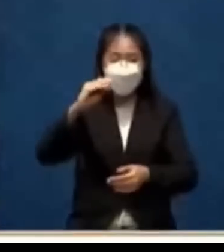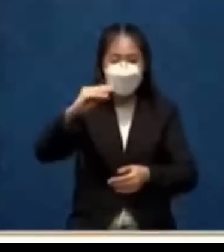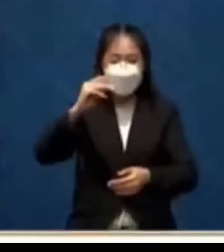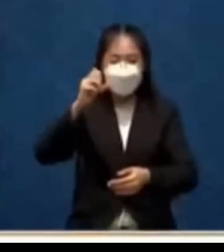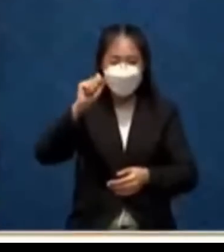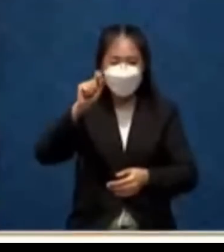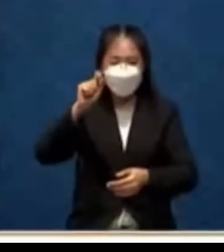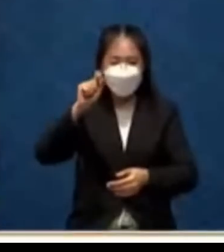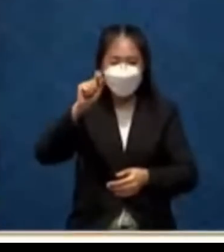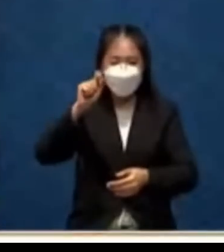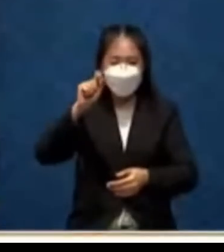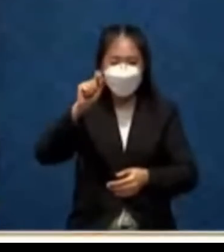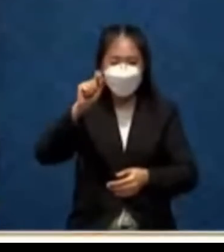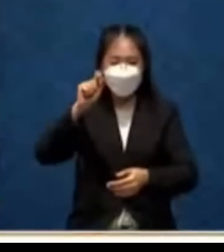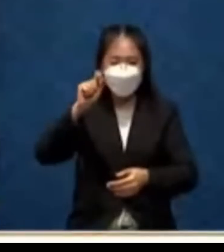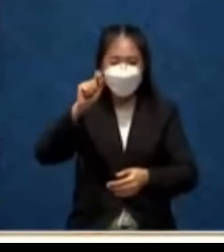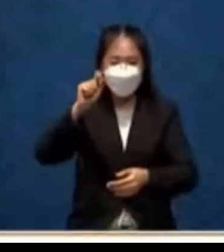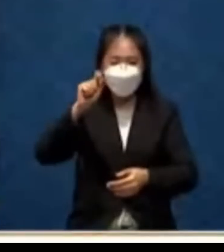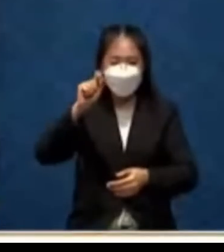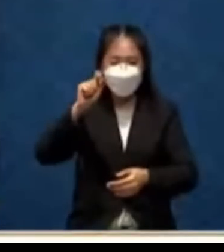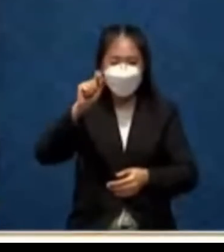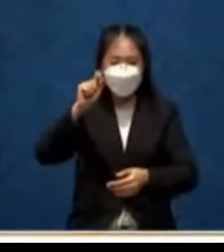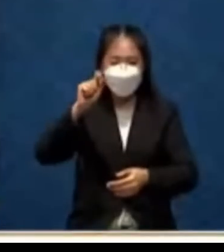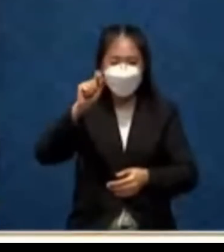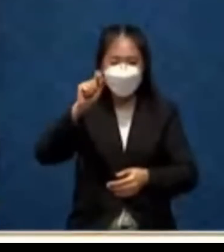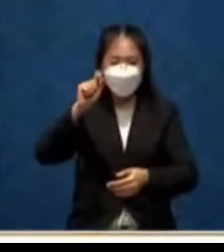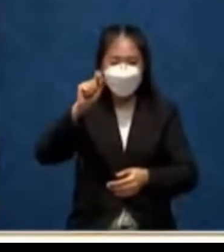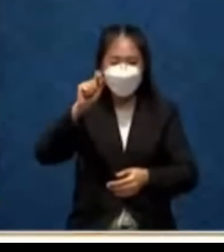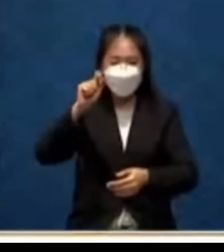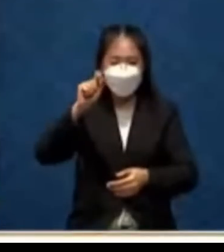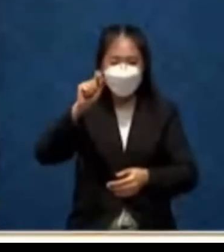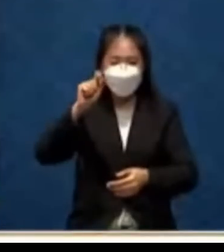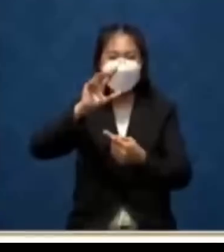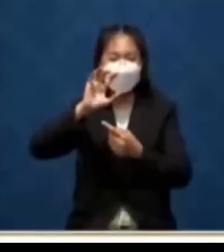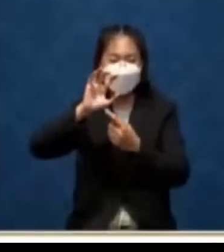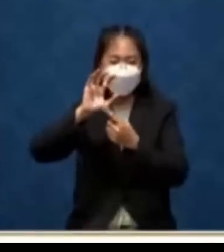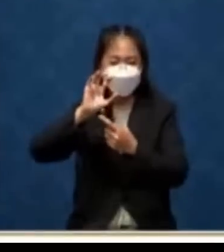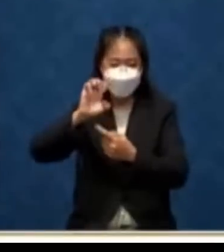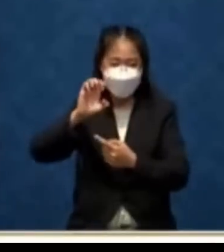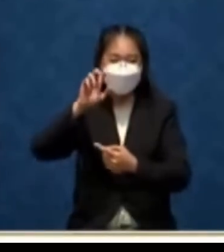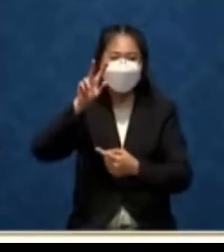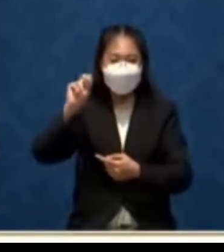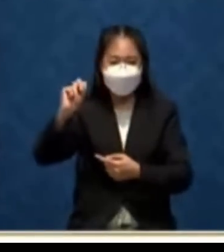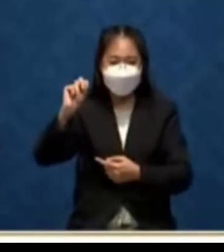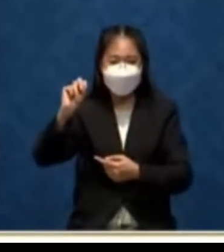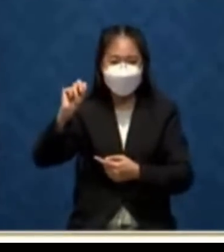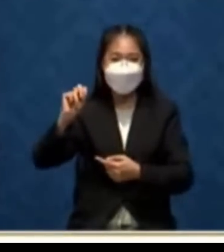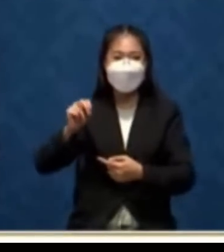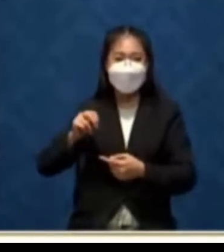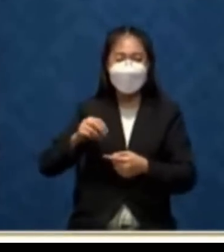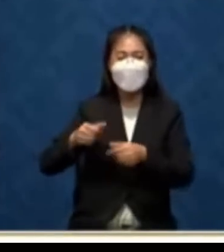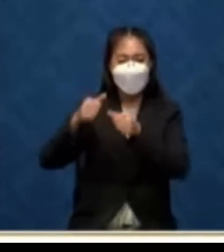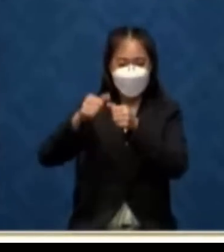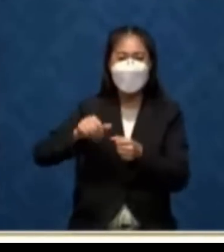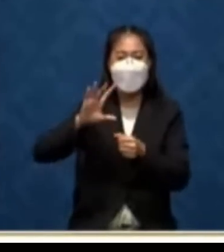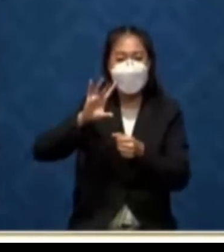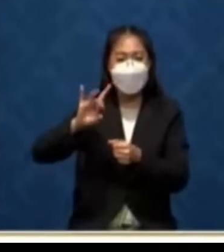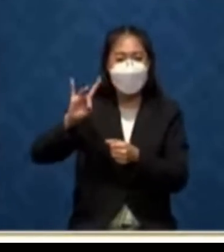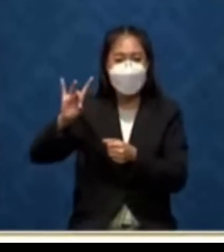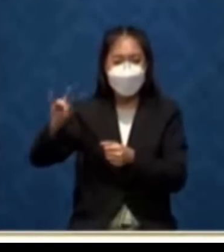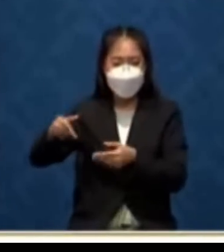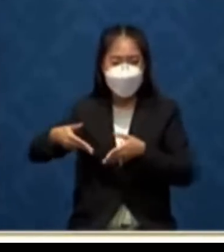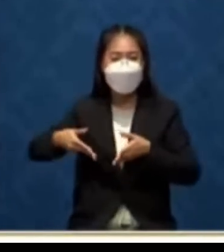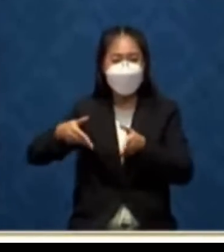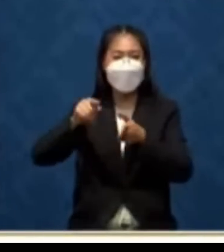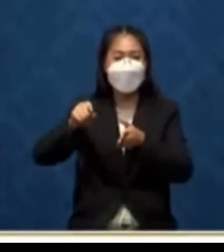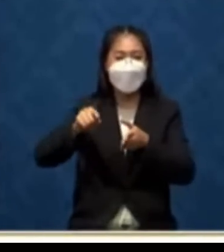าที่อยู่888ถนนอโศกดินแดงนายเกาฉีที่อยู่888ถนนอโ